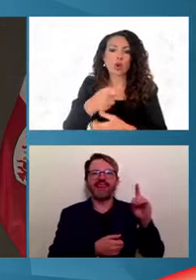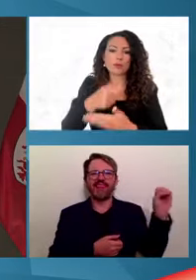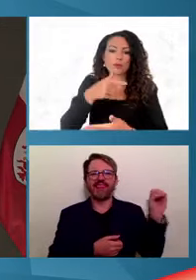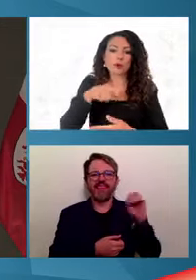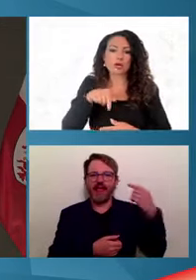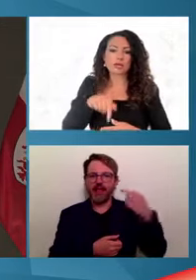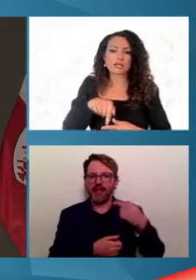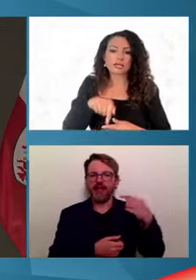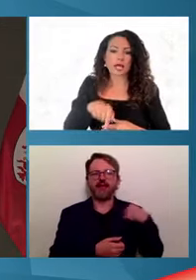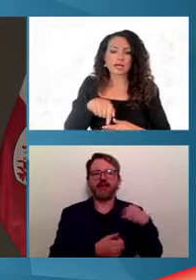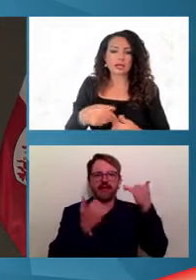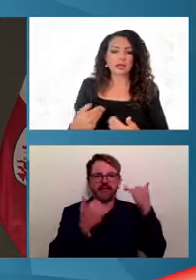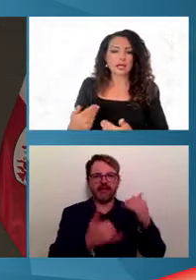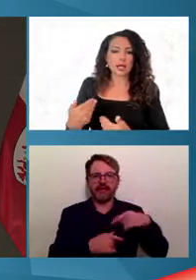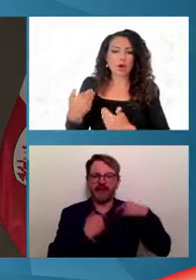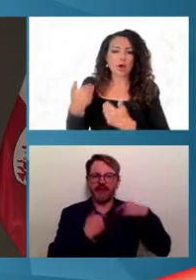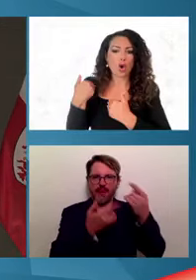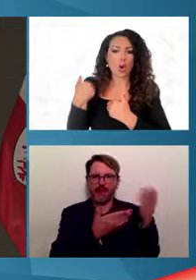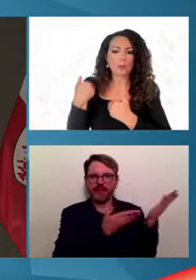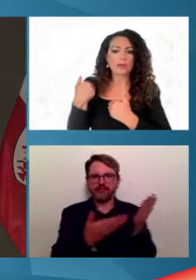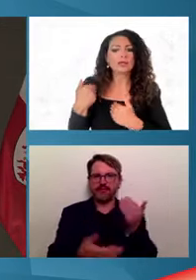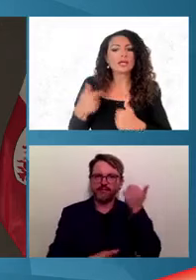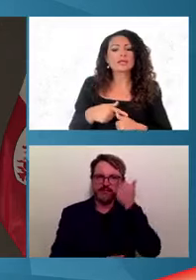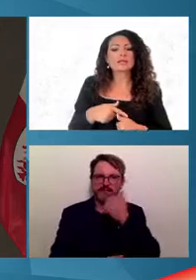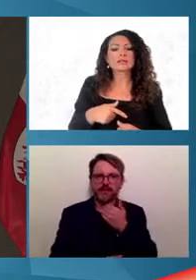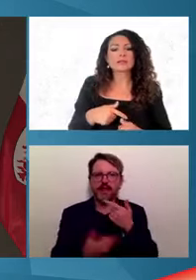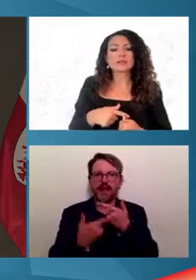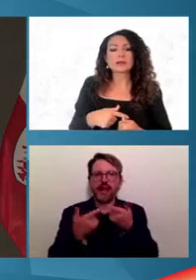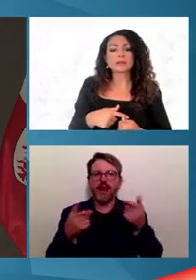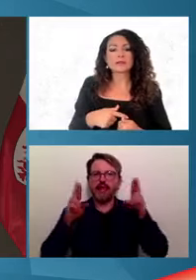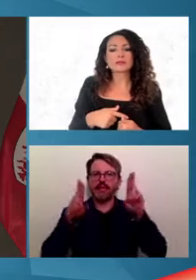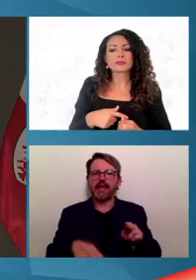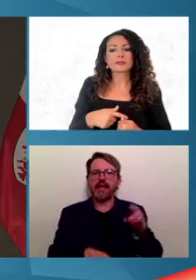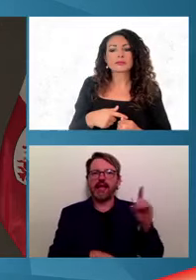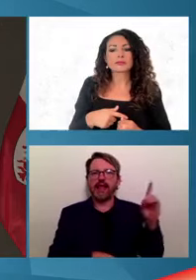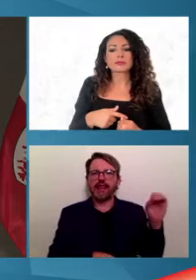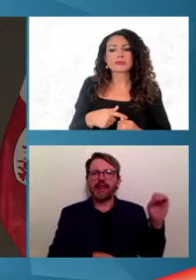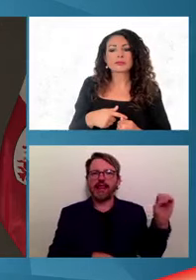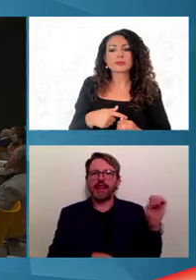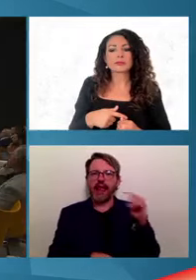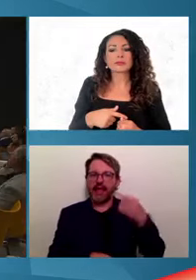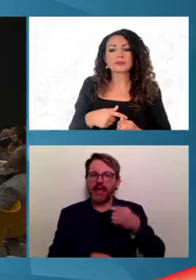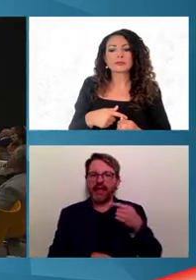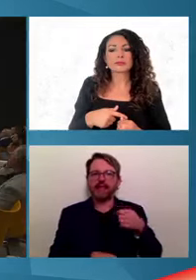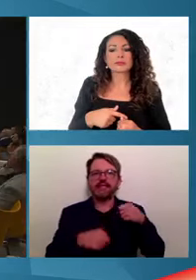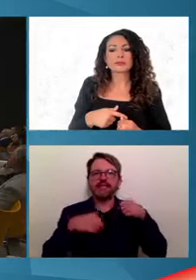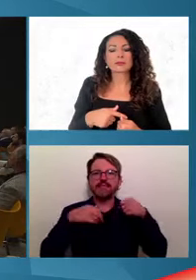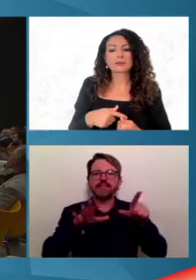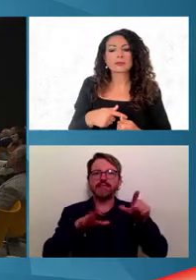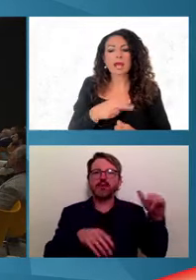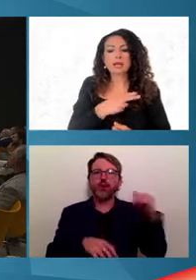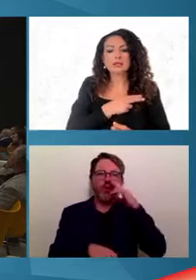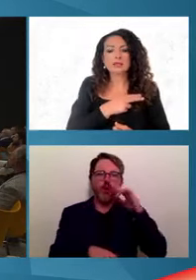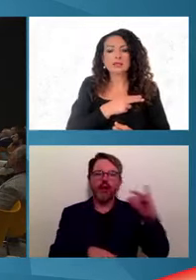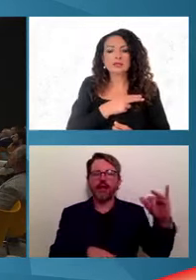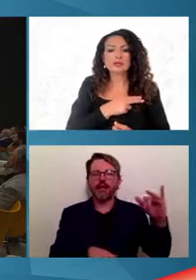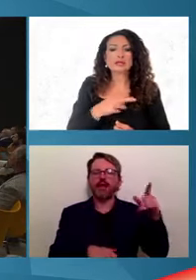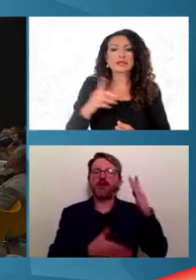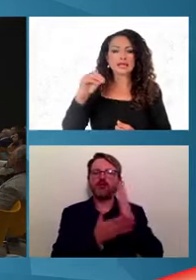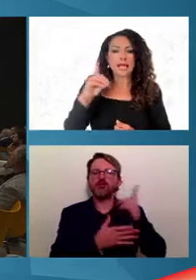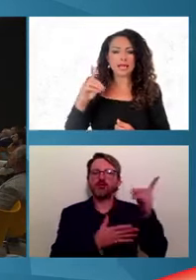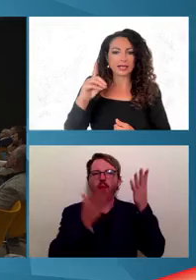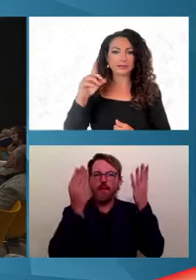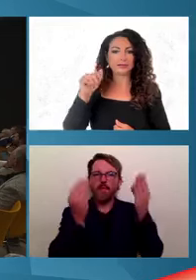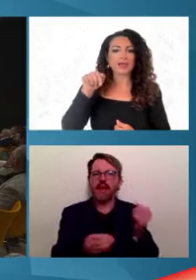nach vorne bitten. Landesrätin Deeg hat am 17. Juli im Grierser Hof Bilanz gezogen über Erfolge